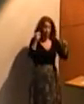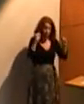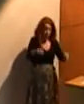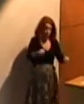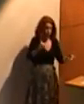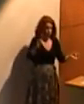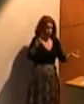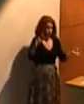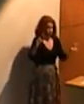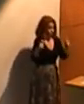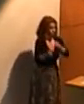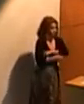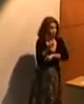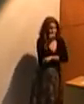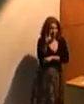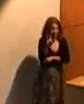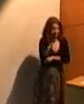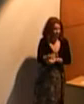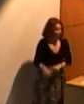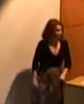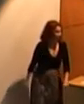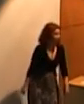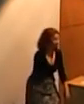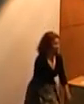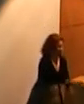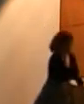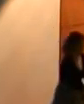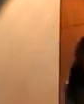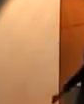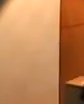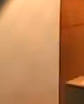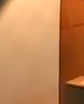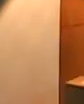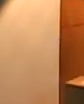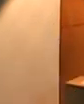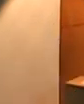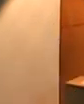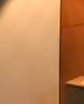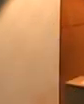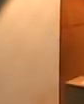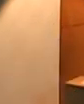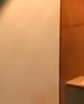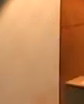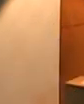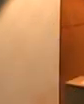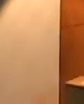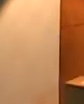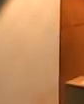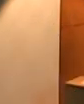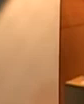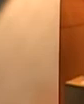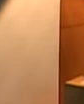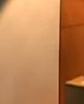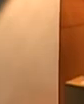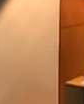cette question du vivant modifié va-t-il ou pas nous permettre après changement de traducteur de repenser le corps humain